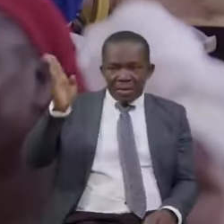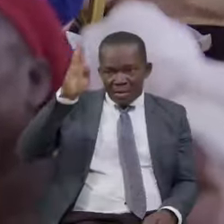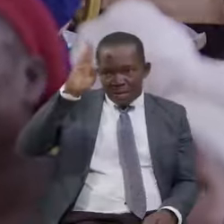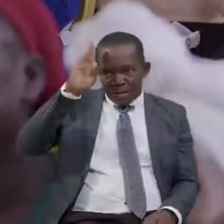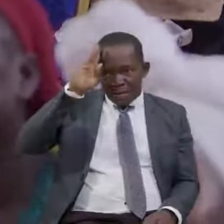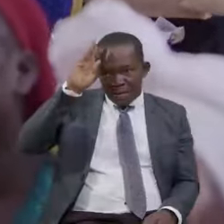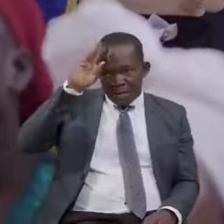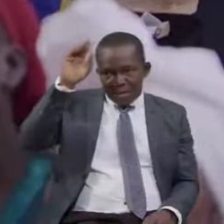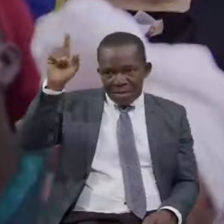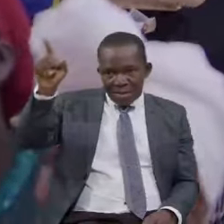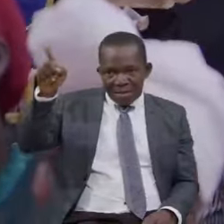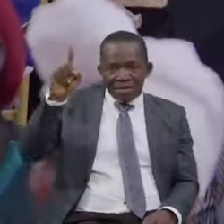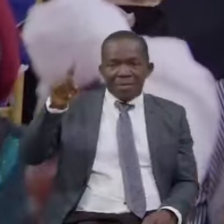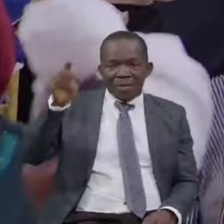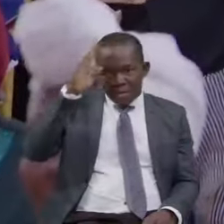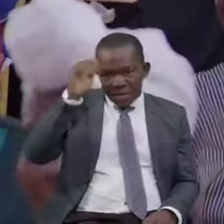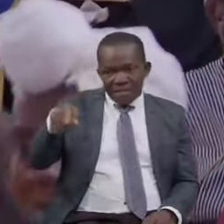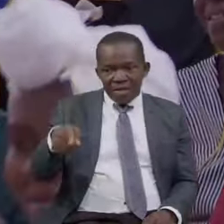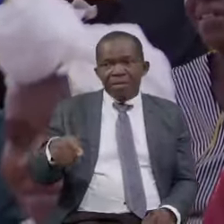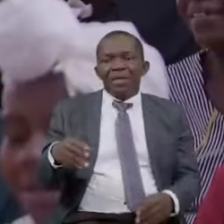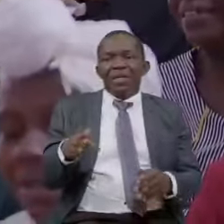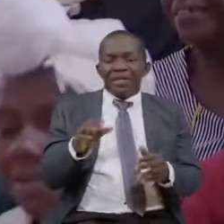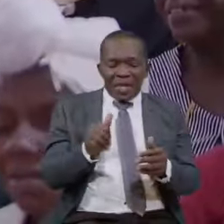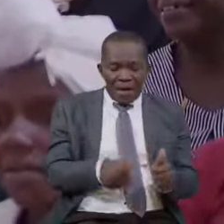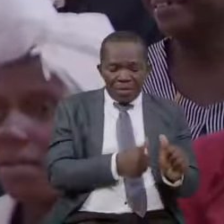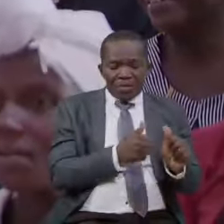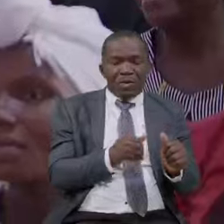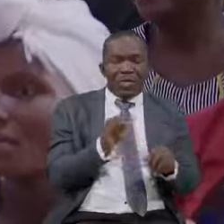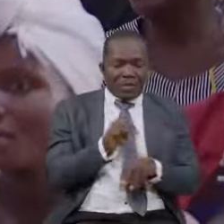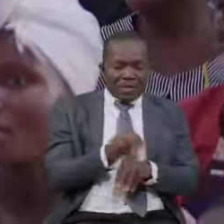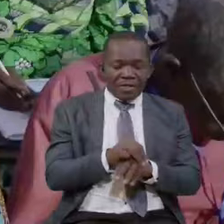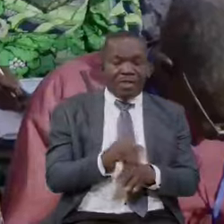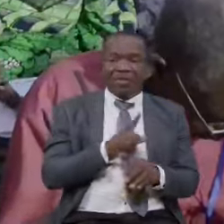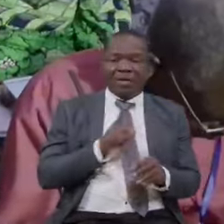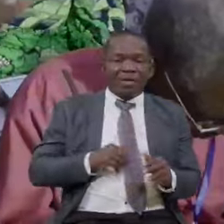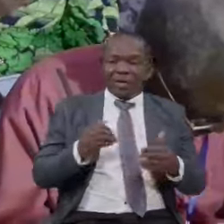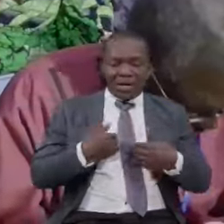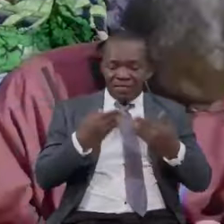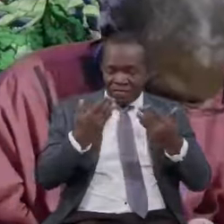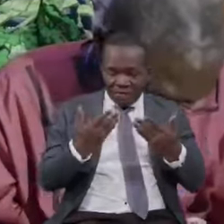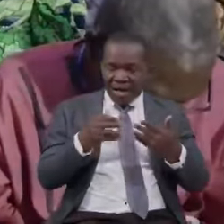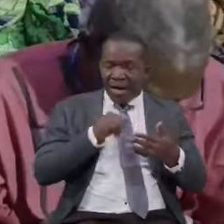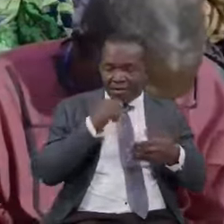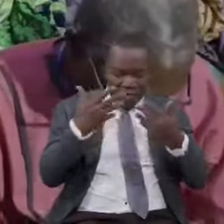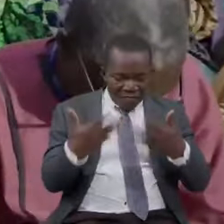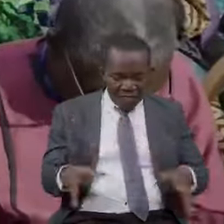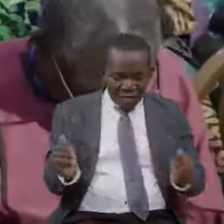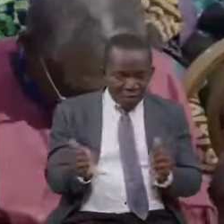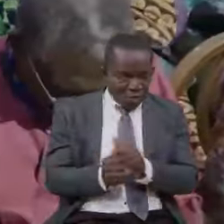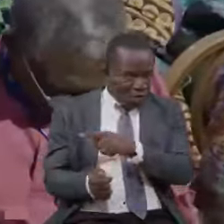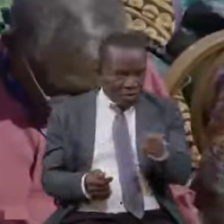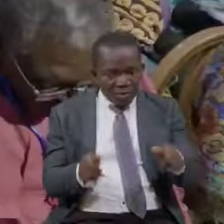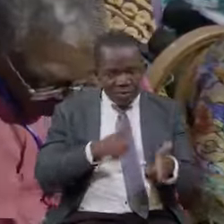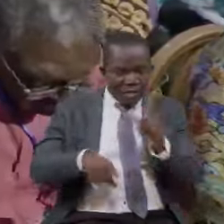apostolique Dieu n'a pas encore fini avec toi dit il n'a pas encore fini avec moi